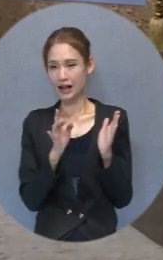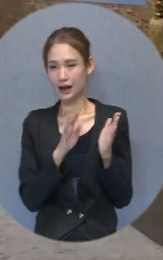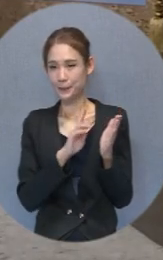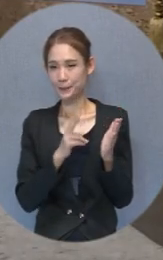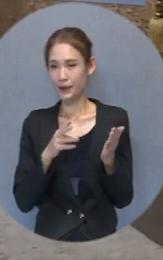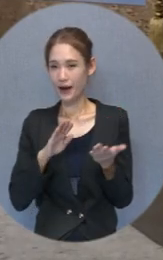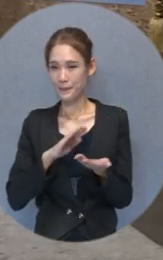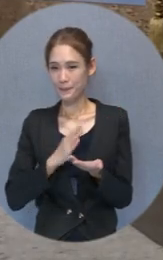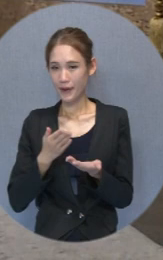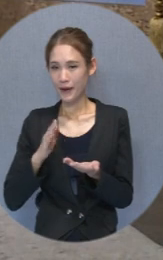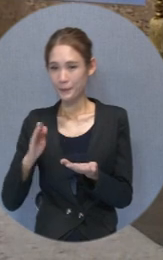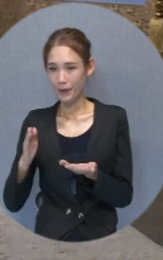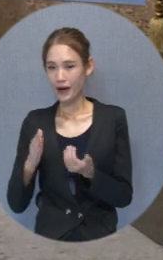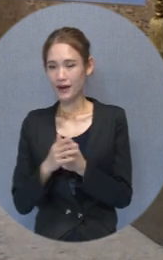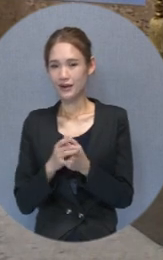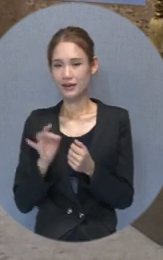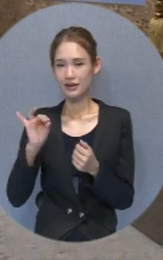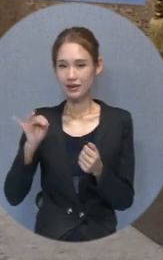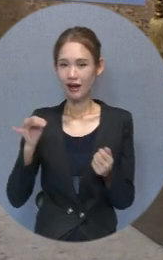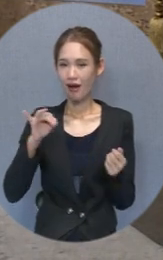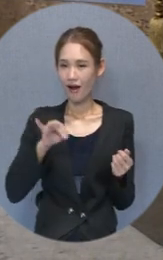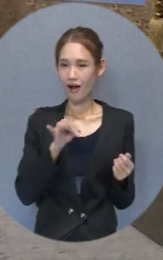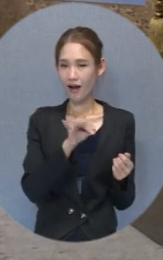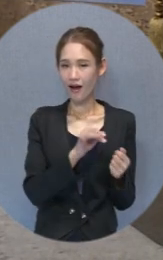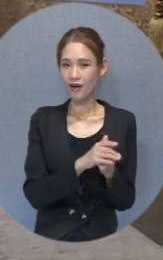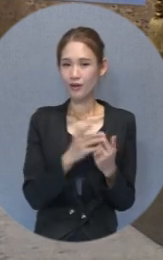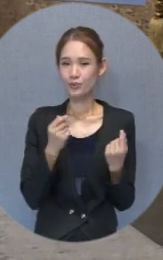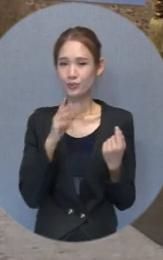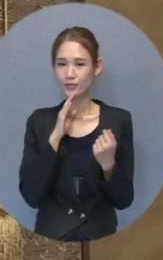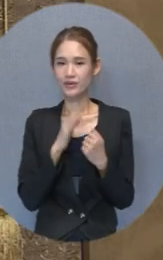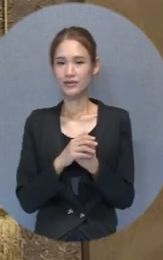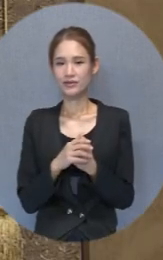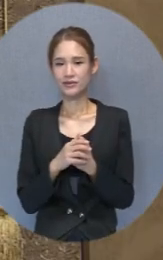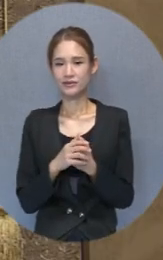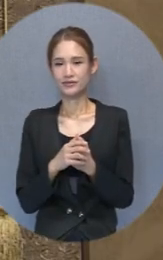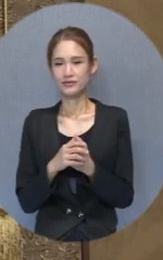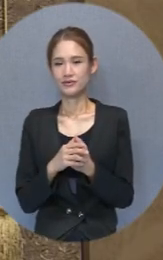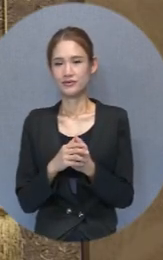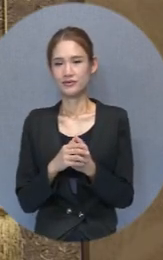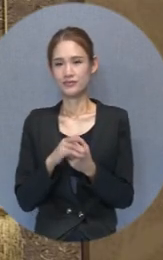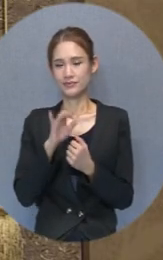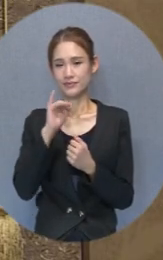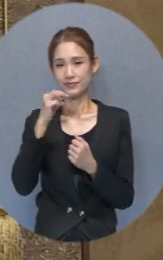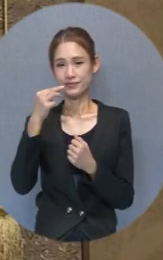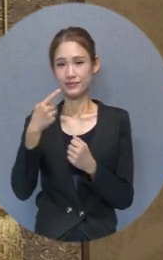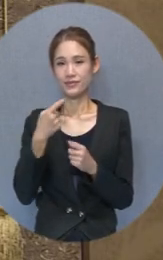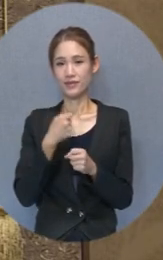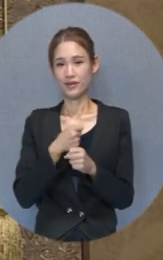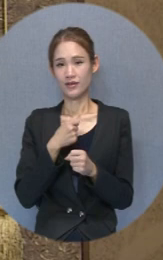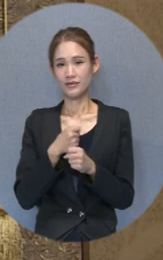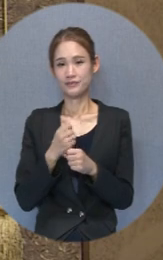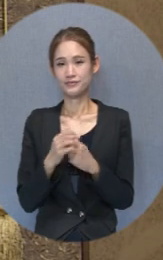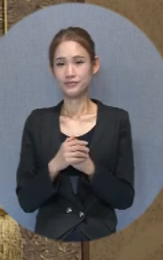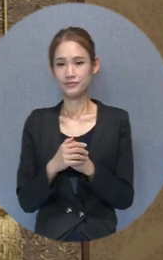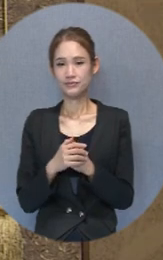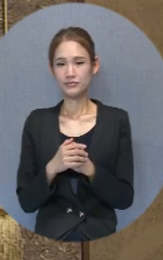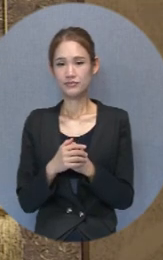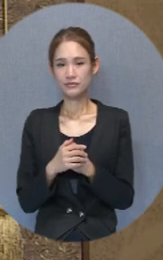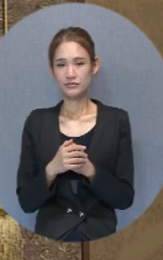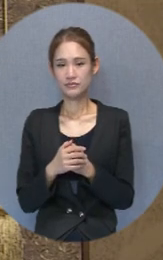모서리를 한 땀 한 땀 다 손상으로 네. 하신 것 같네요. 그죠? 이게 이제 저희가 키트로 만들어서 드리면 네.